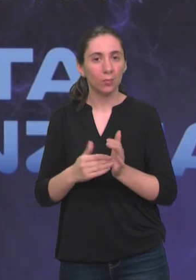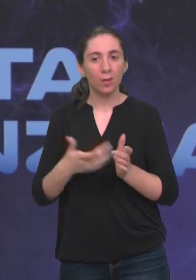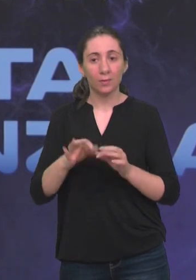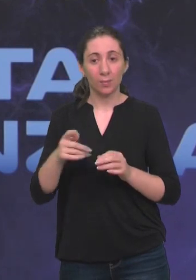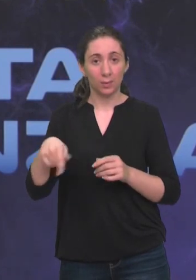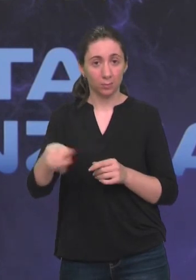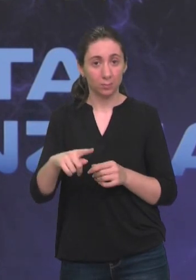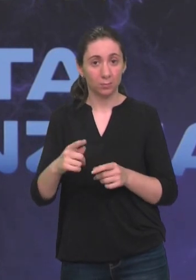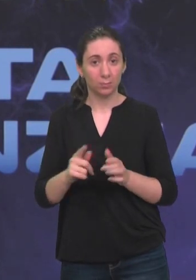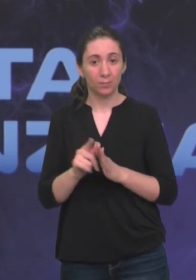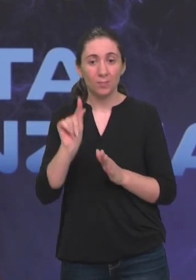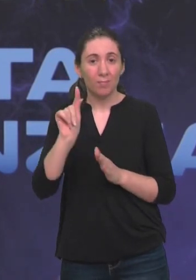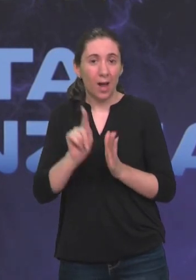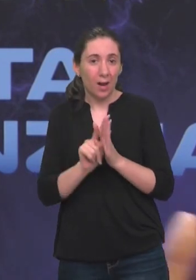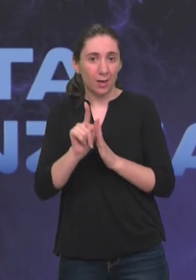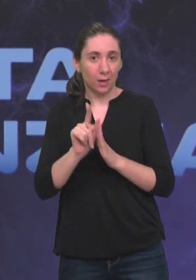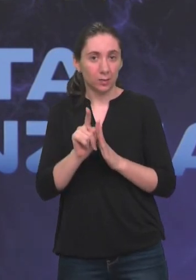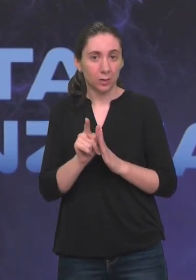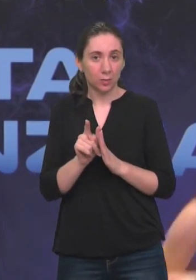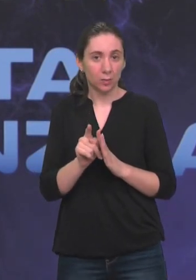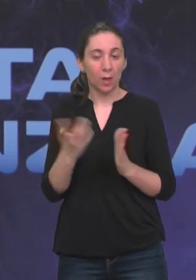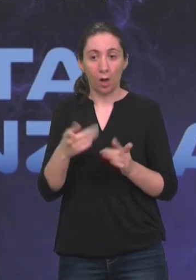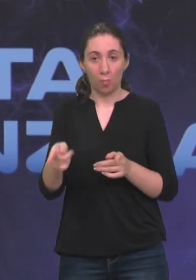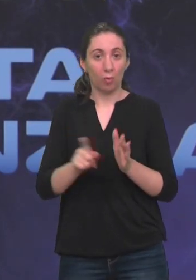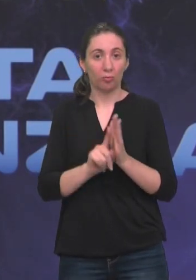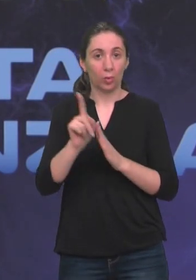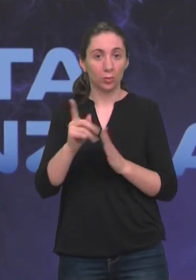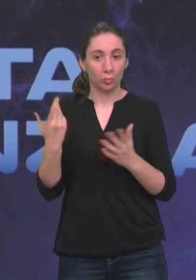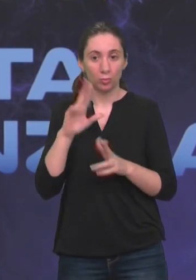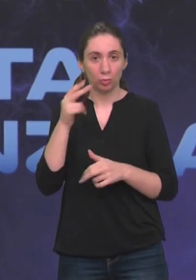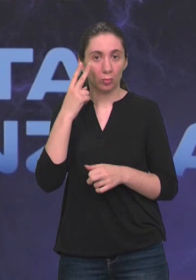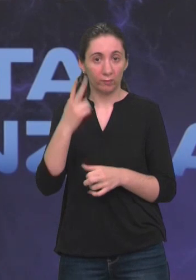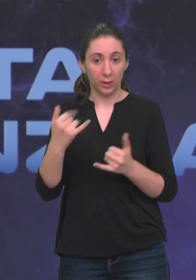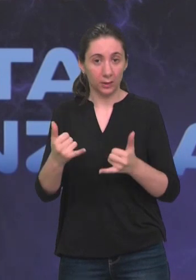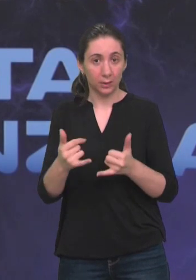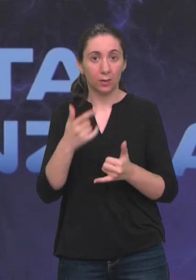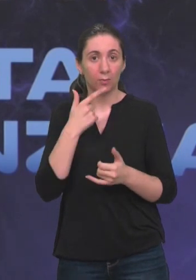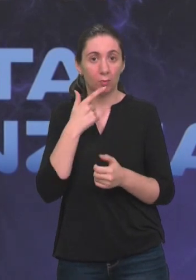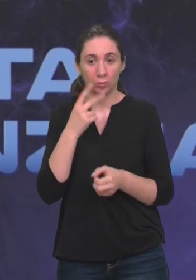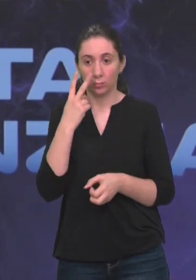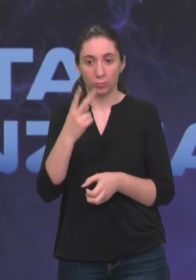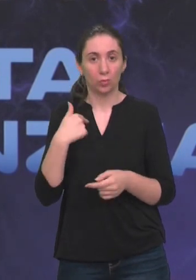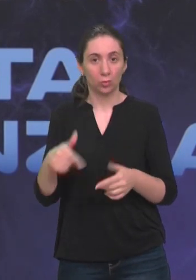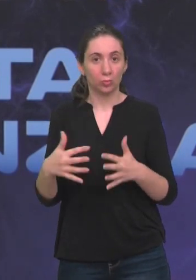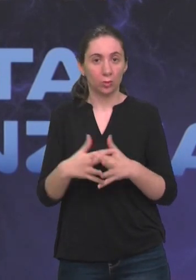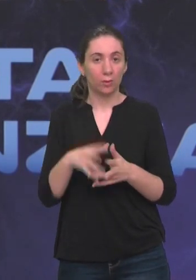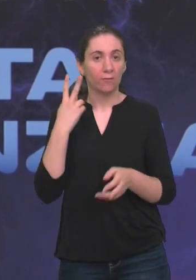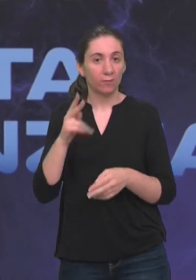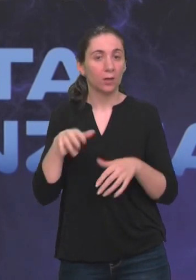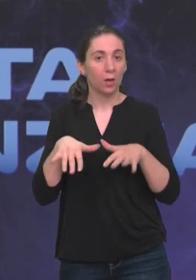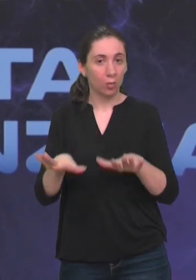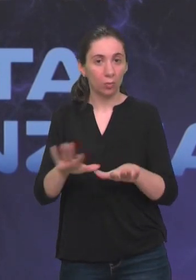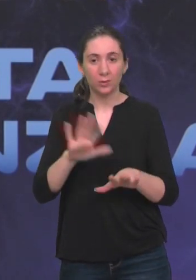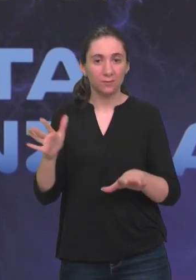se postigli samo maleni rezultati, a kamoli ovakvi rezultati koje možemo vidjeti već sada, koji su evidentni u našem gradu i to vide ljudi,